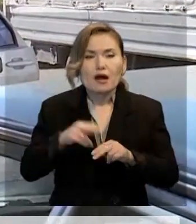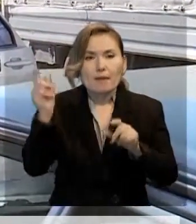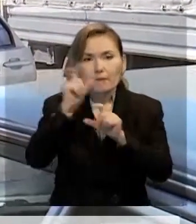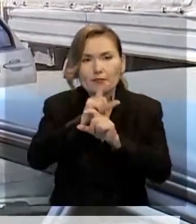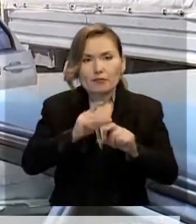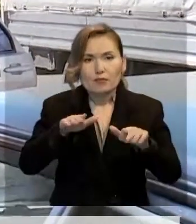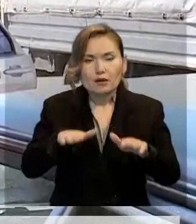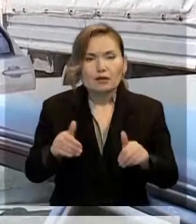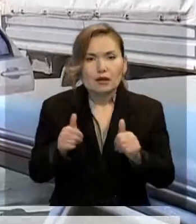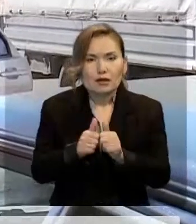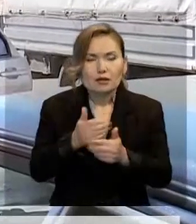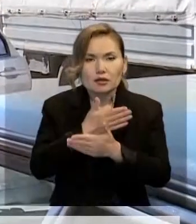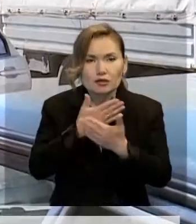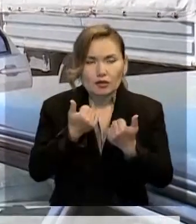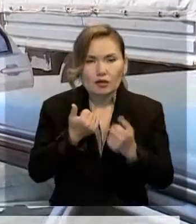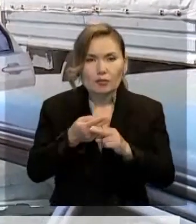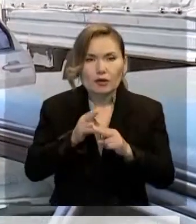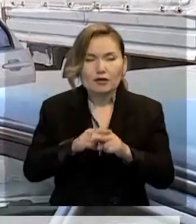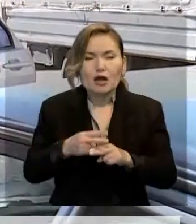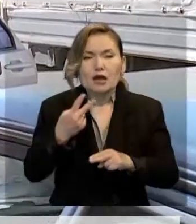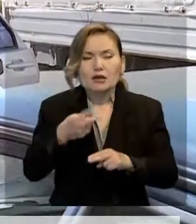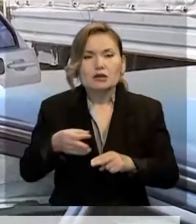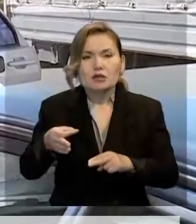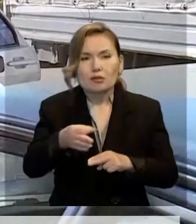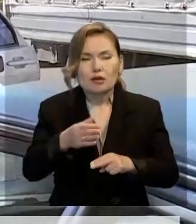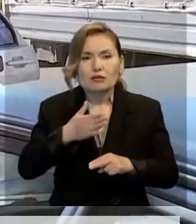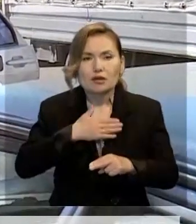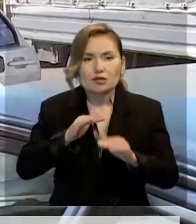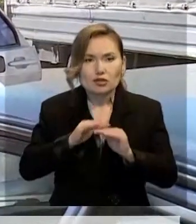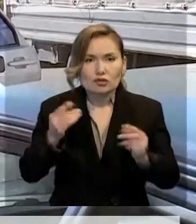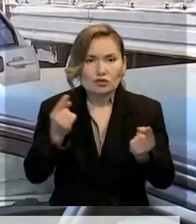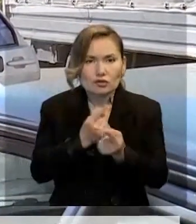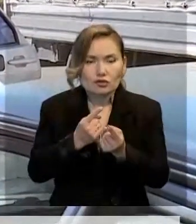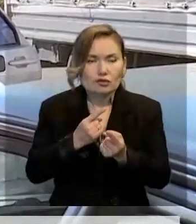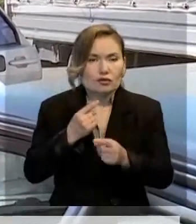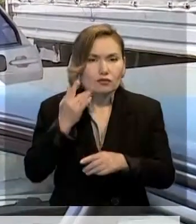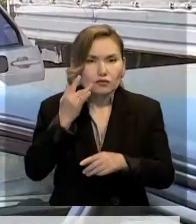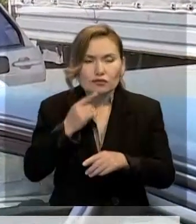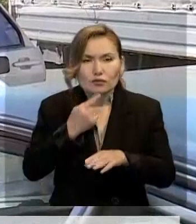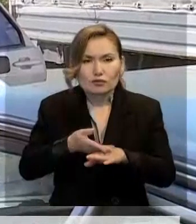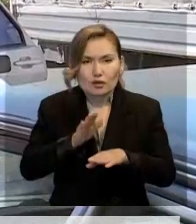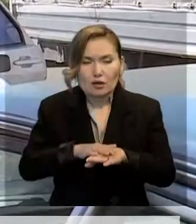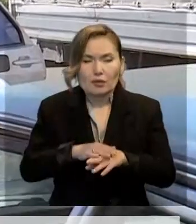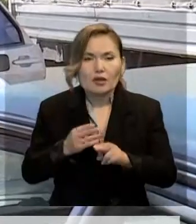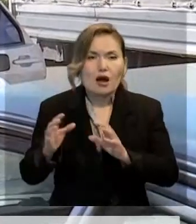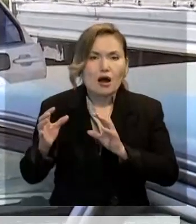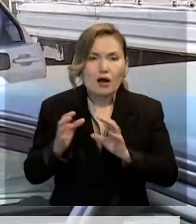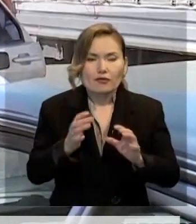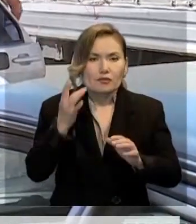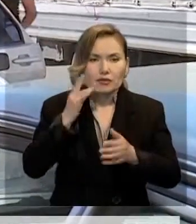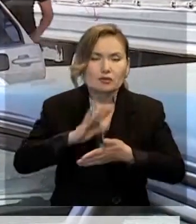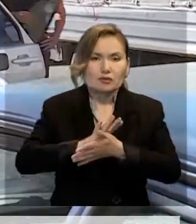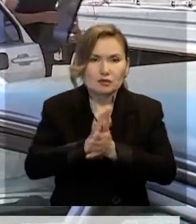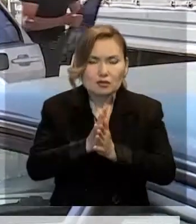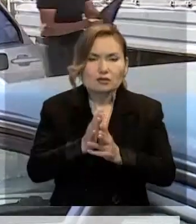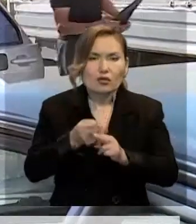мысалға, ана жерде, так, екінші микроайын бар, сол жақта оқиды балдары. Одан қалды, сыймағаны, аняқта Қызылжарда мектеп бір, сол